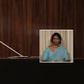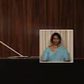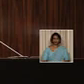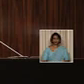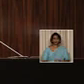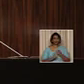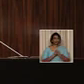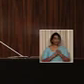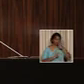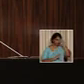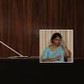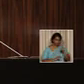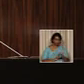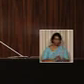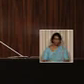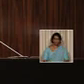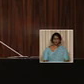කුමාර සිල් රත්නායක මැතිතුමා